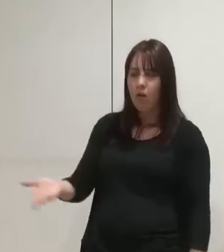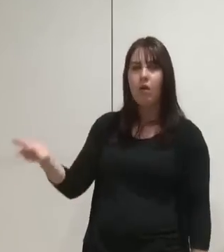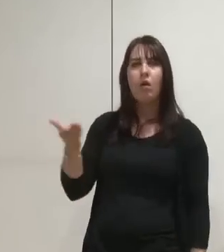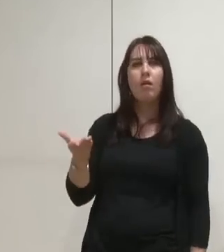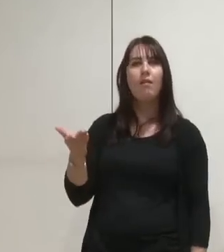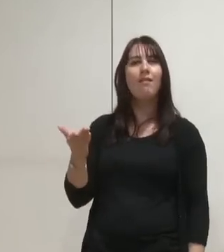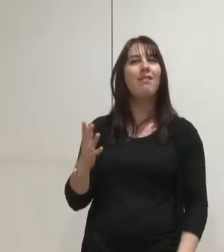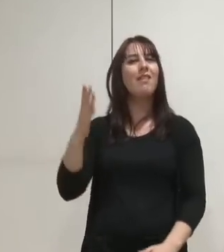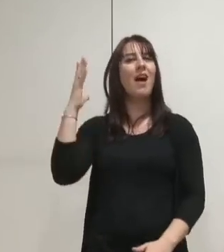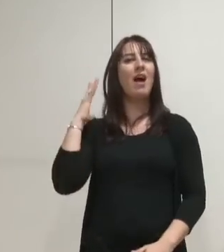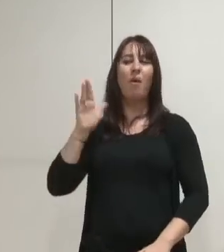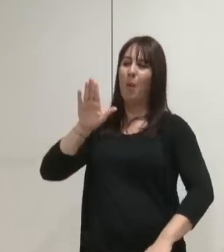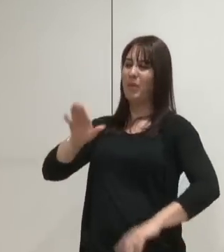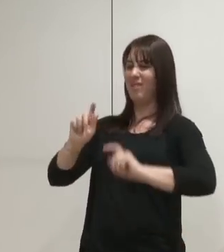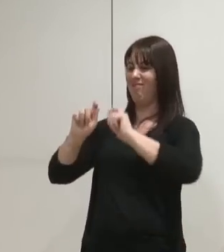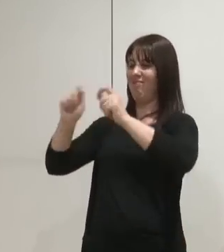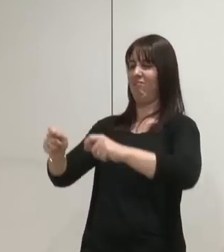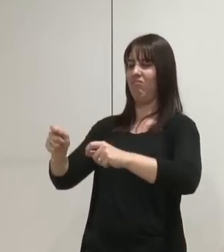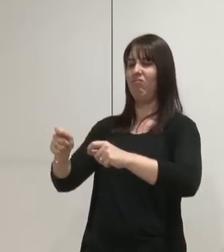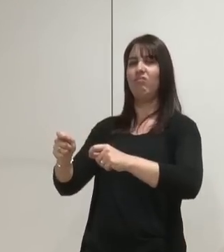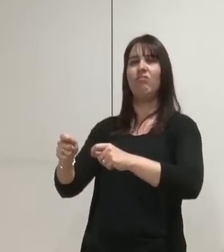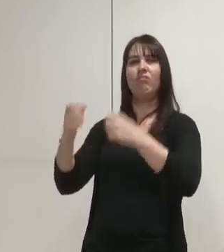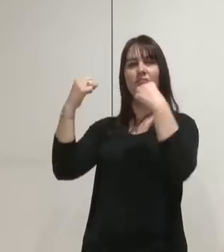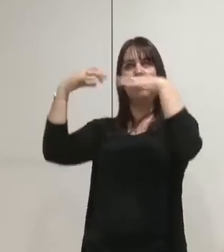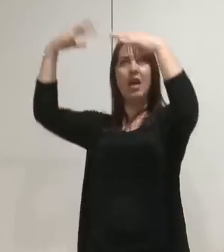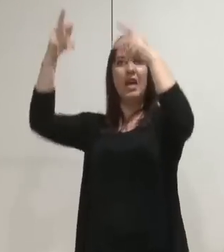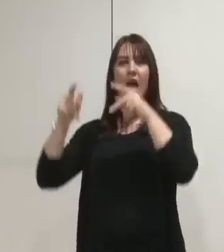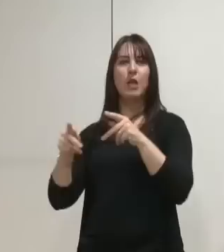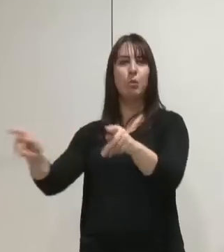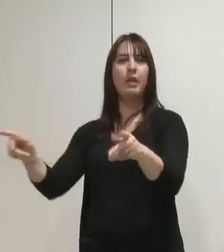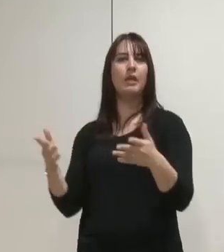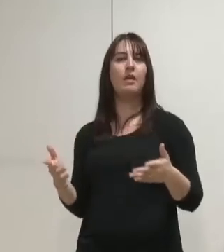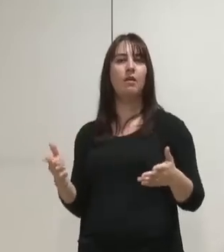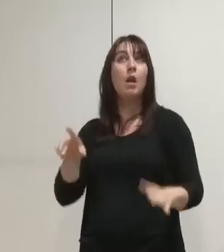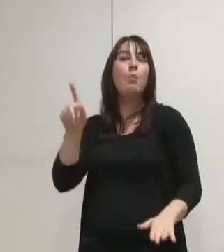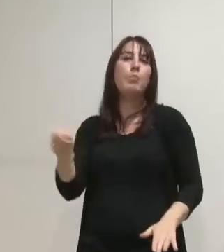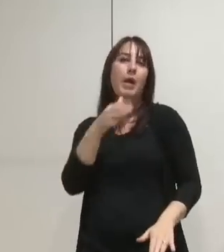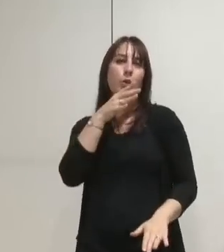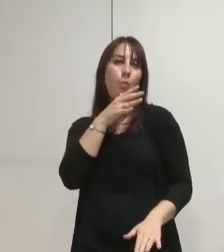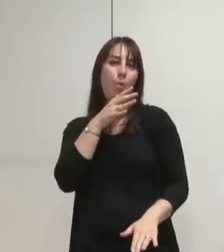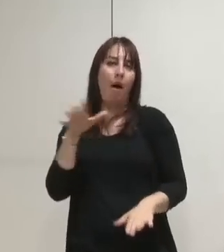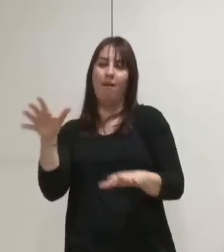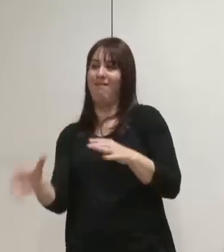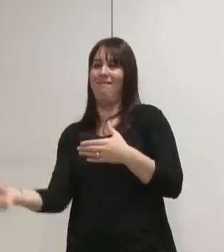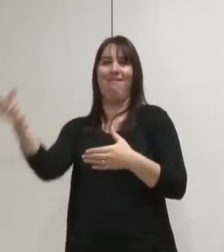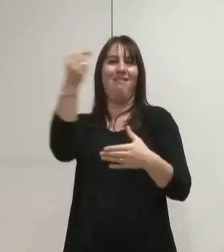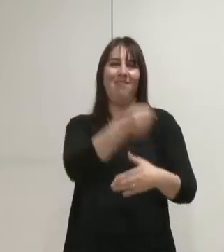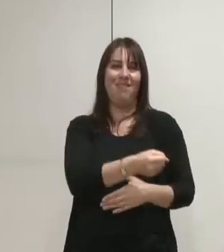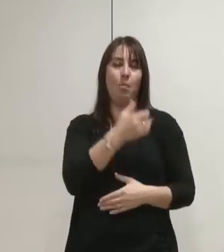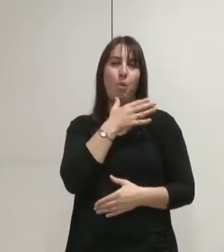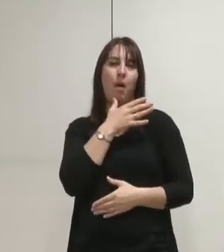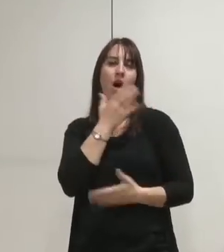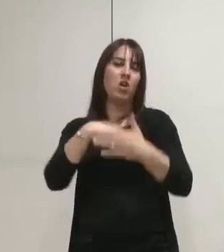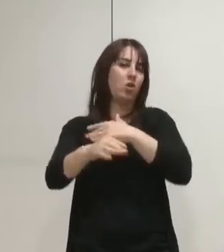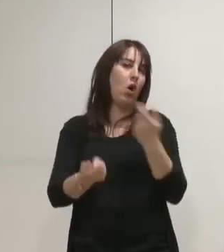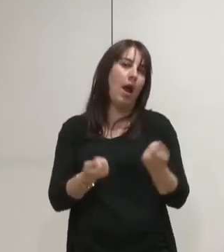affectés à l'éclairage public et qui ne évidemment ne pouvait pas être repris dans le cadre d'une régie c'est c'est